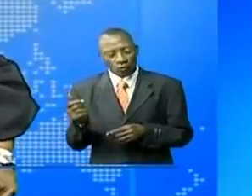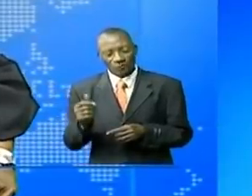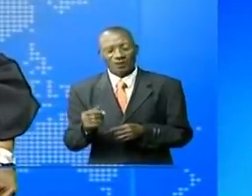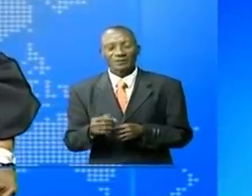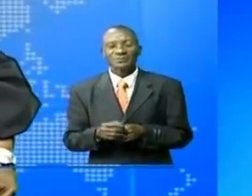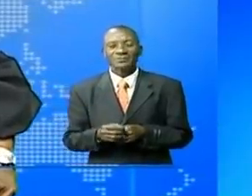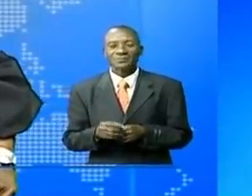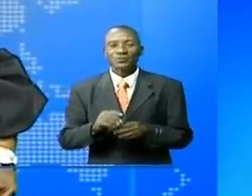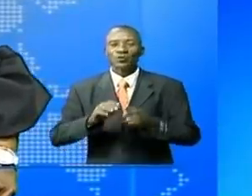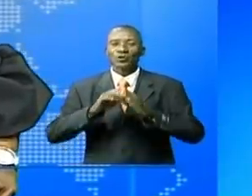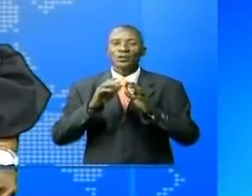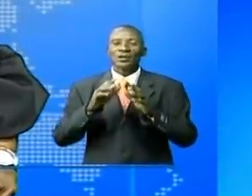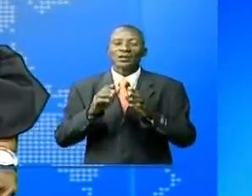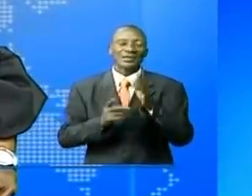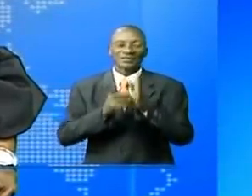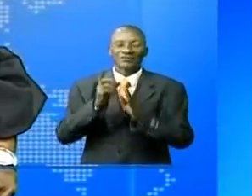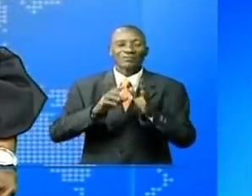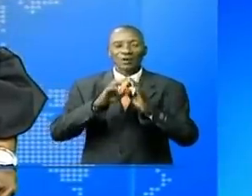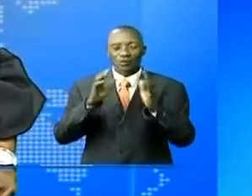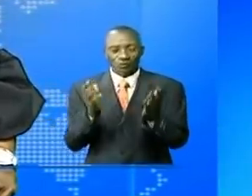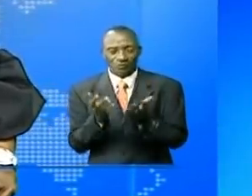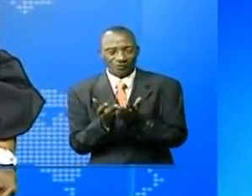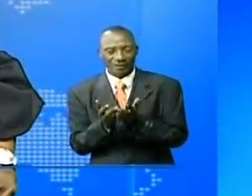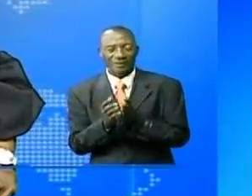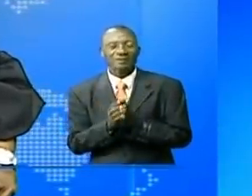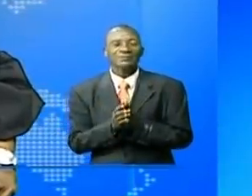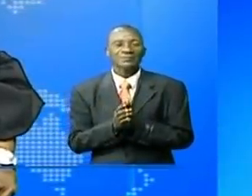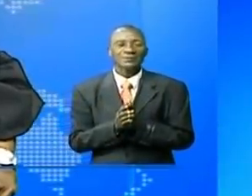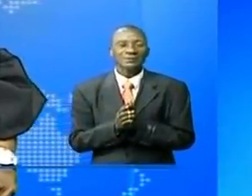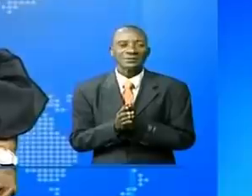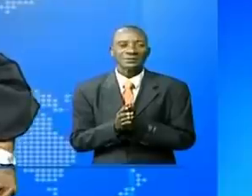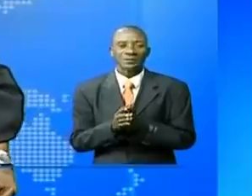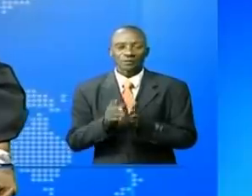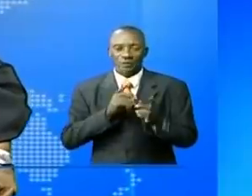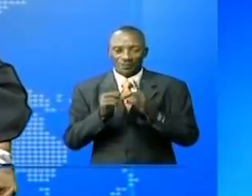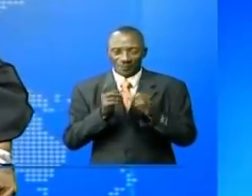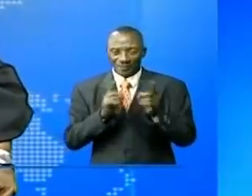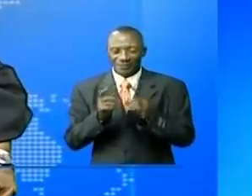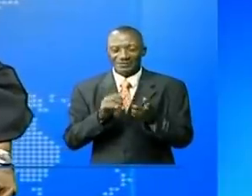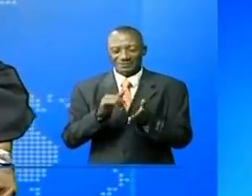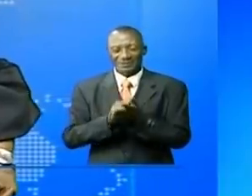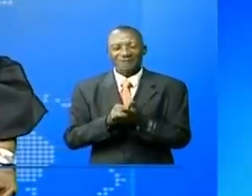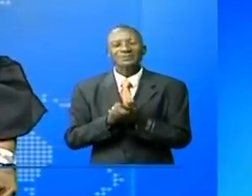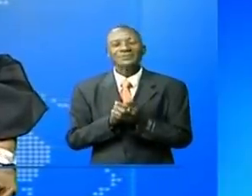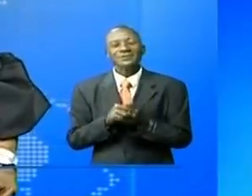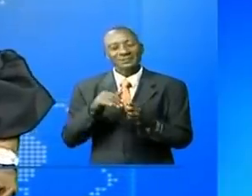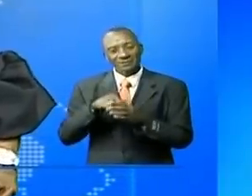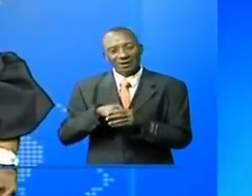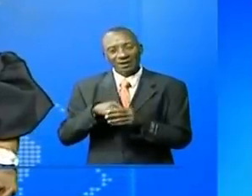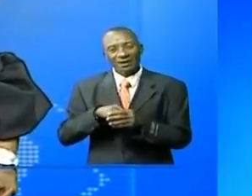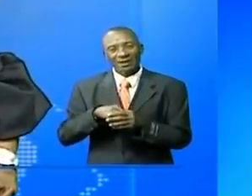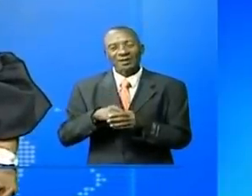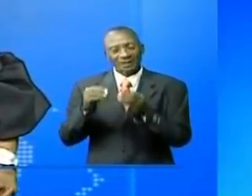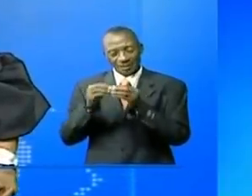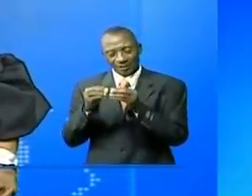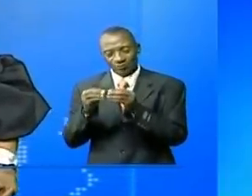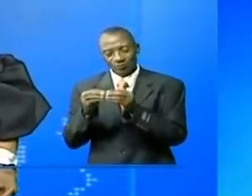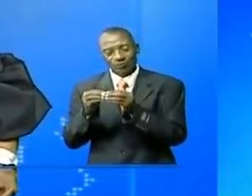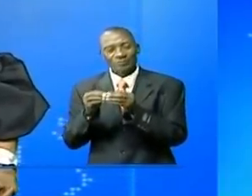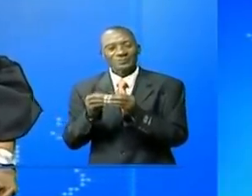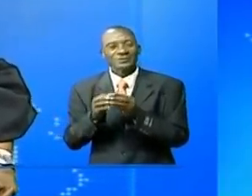panifiable dans les provinces du Congo central et du Kwango. Les experts du dit projet ont effectué une mission